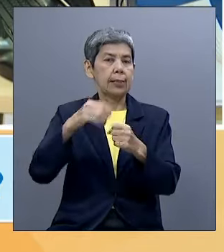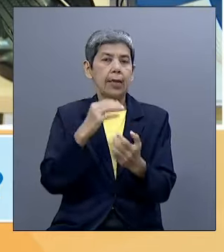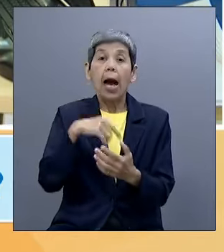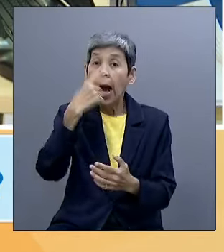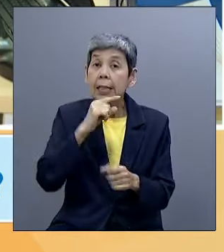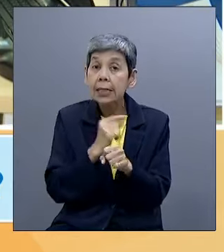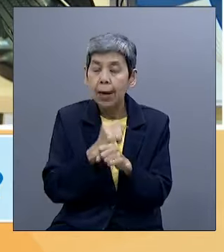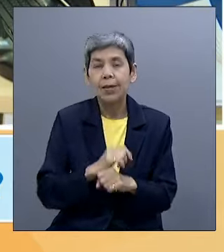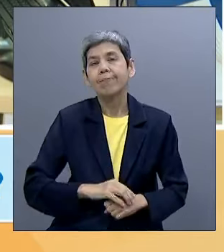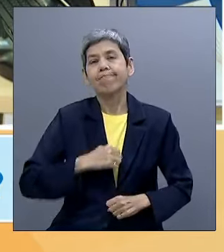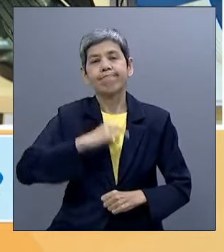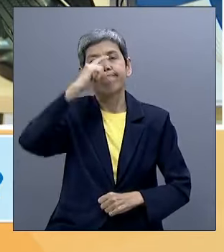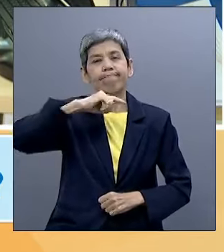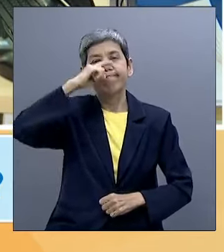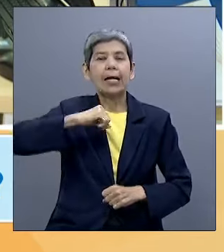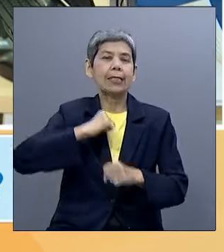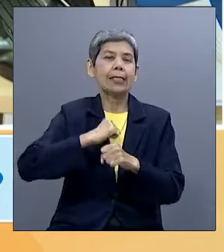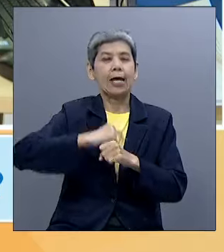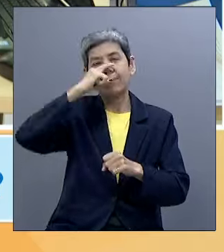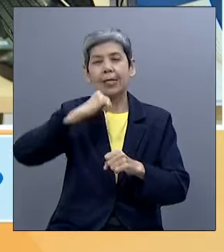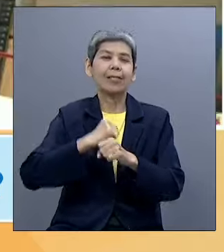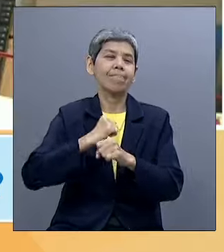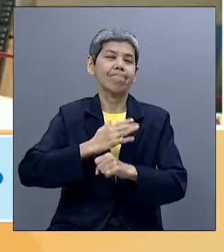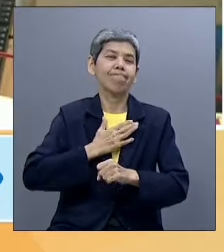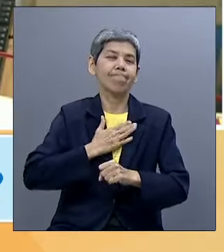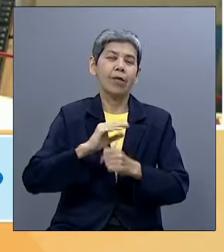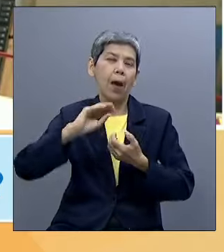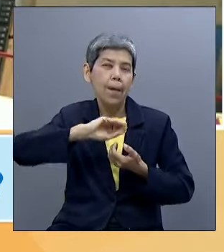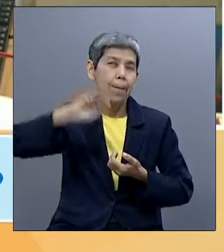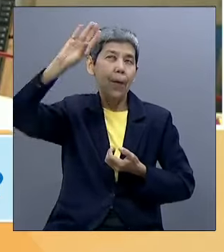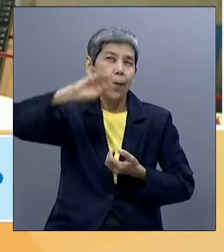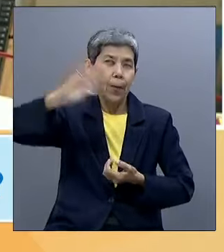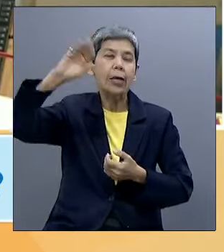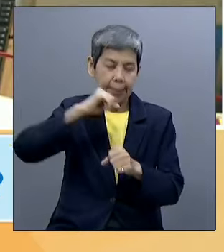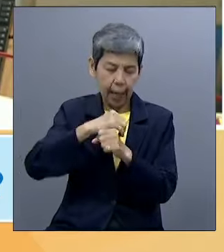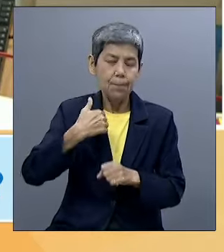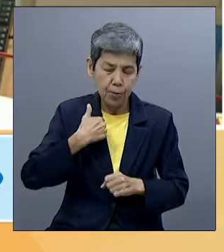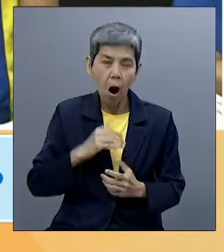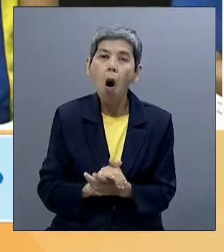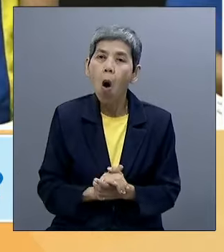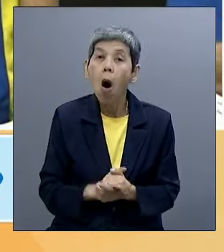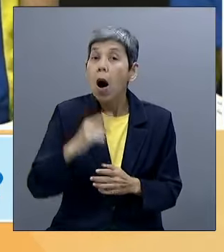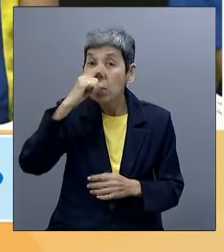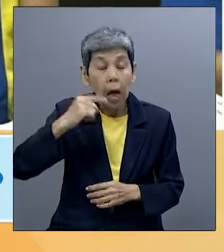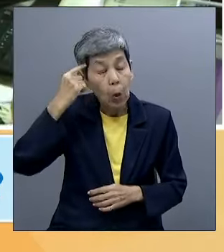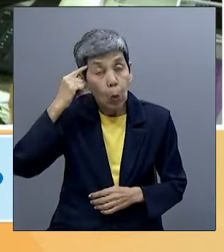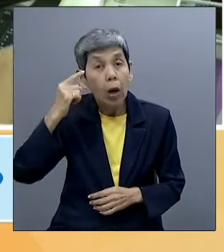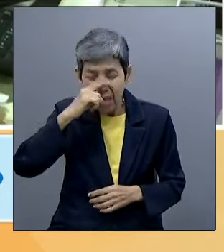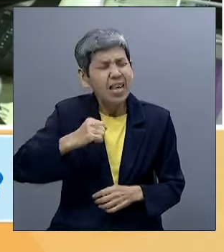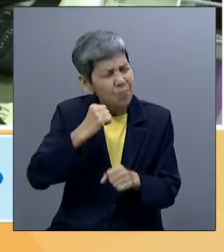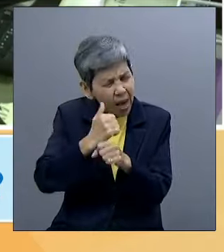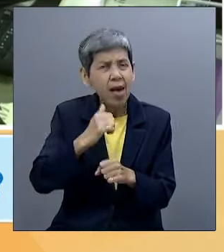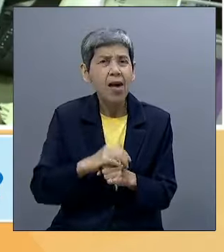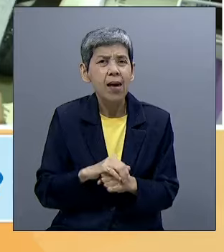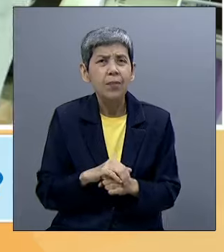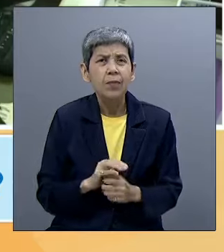นระบบคลาวด์ที่สร้างโดยคนไทยนะครับ แต่คนไทยไม่รู้ว่าคนไทยสามารถทำ